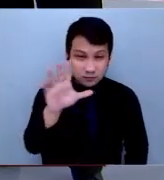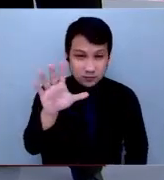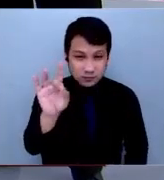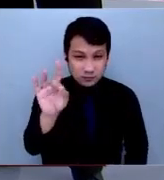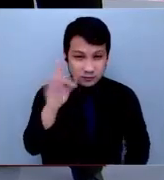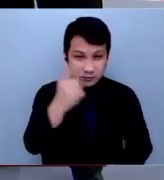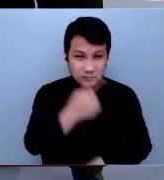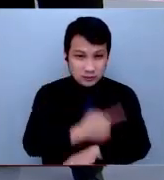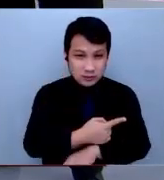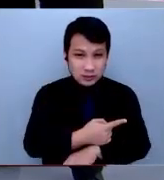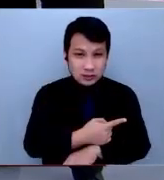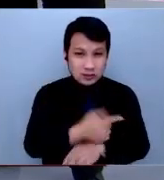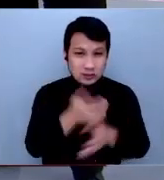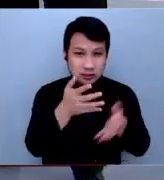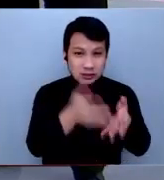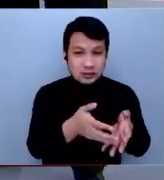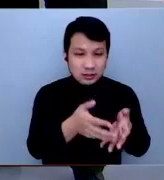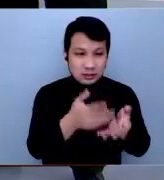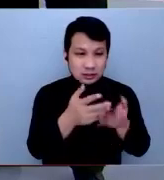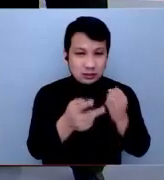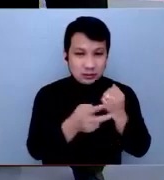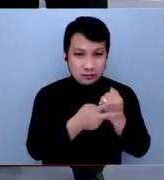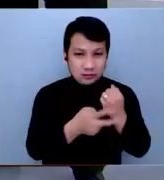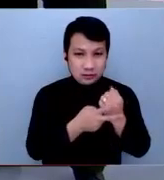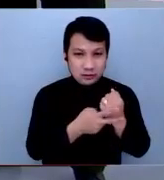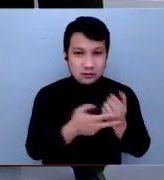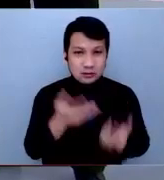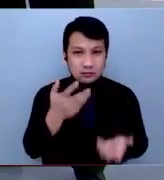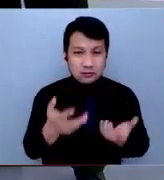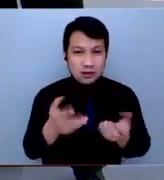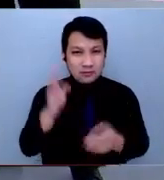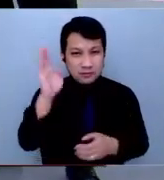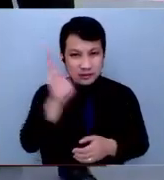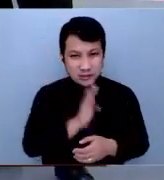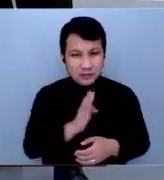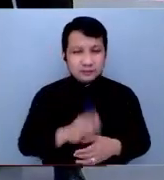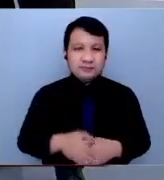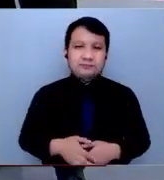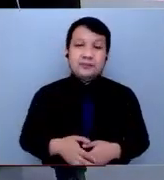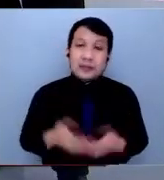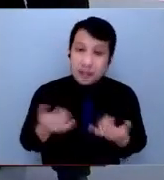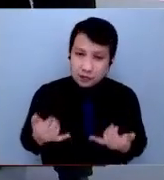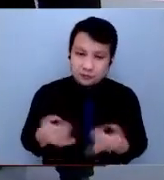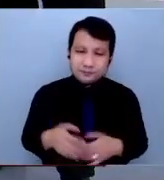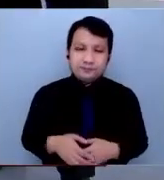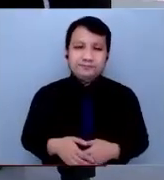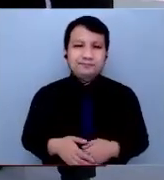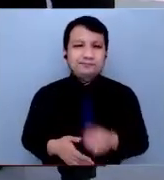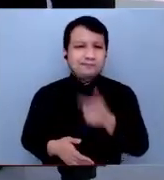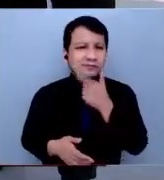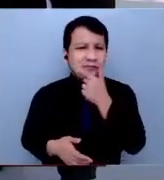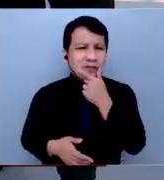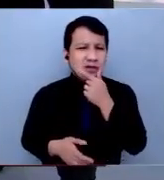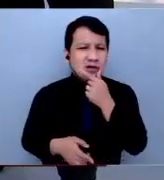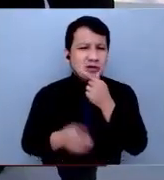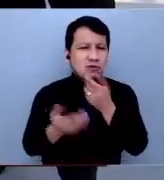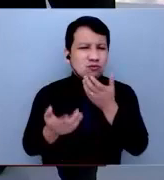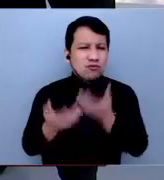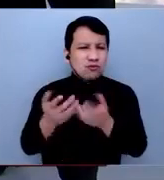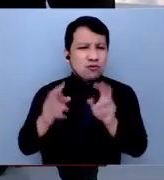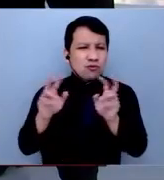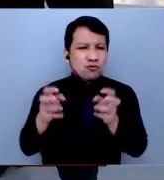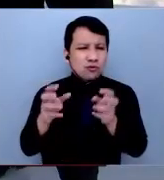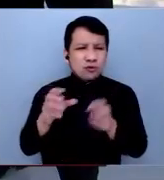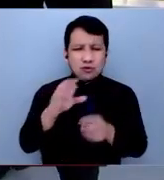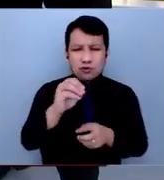vaccine stocks na naka-imbak at baka mapanis. Ngayon, marami pong nagtataka kung bakit tinawag po itong